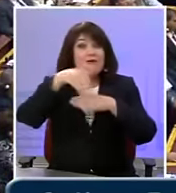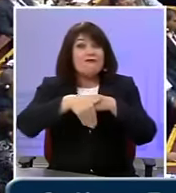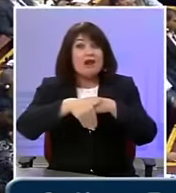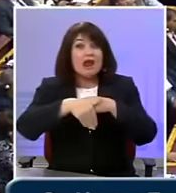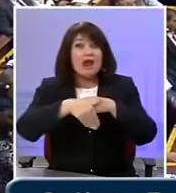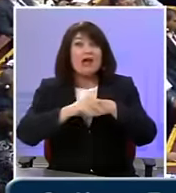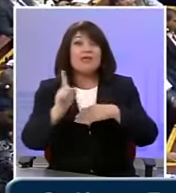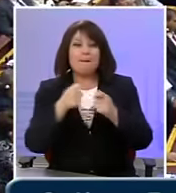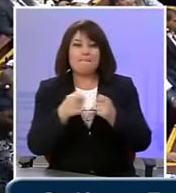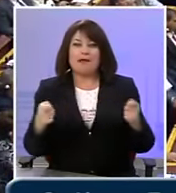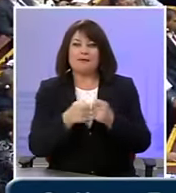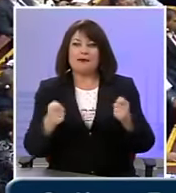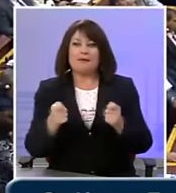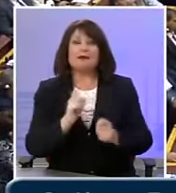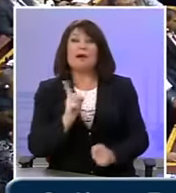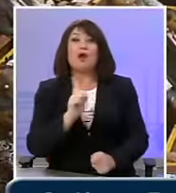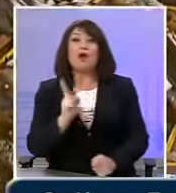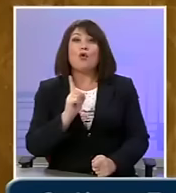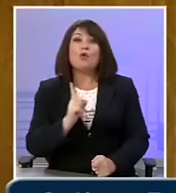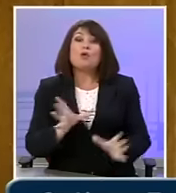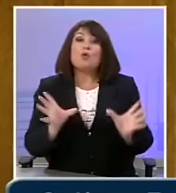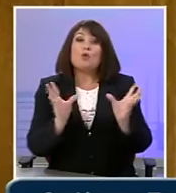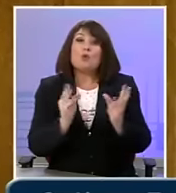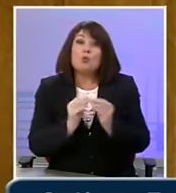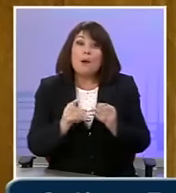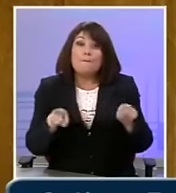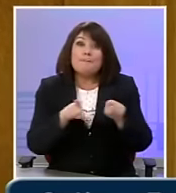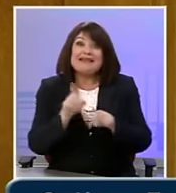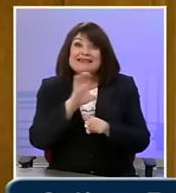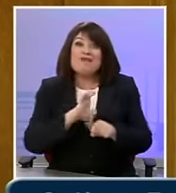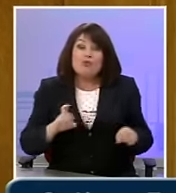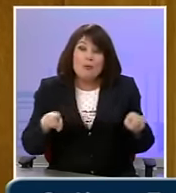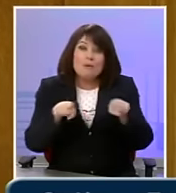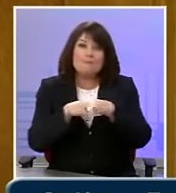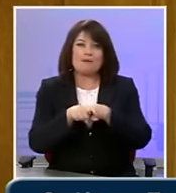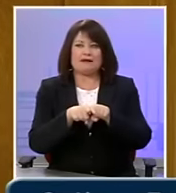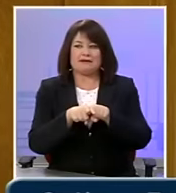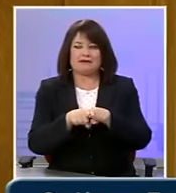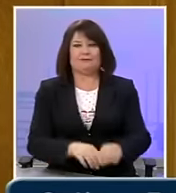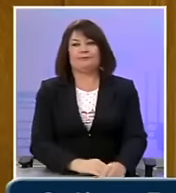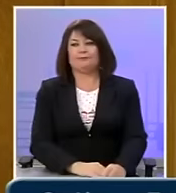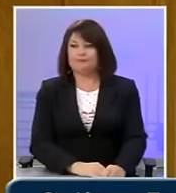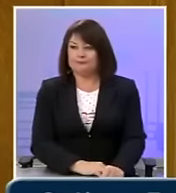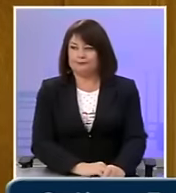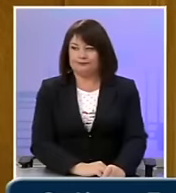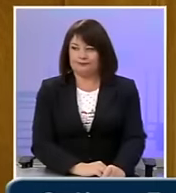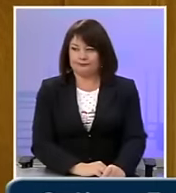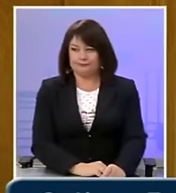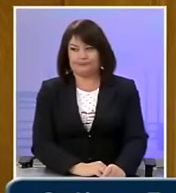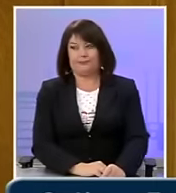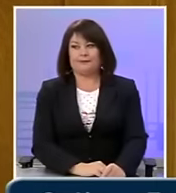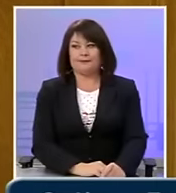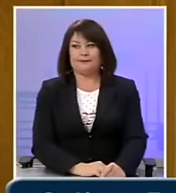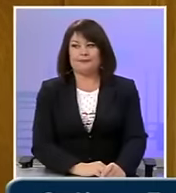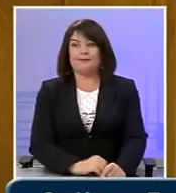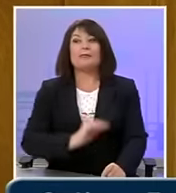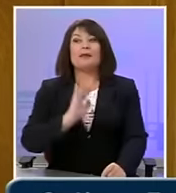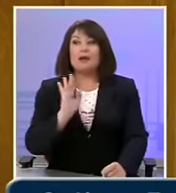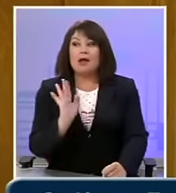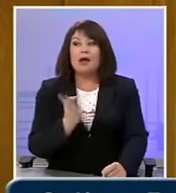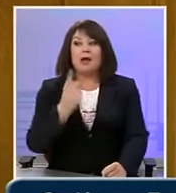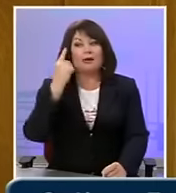κάποια μέτρα. Επρόκειτο για την συνύπαρξή μας στην Ευρώπη. Αν η ευρωπαϊκή ιδέα μας